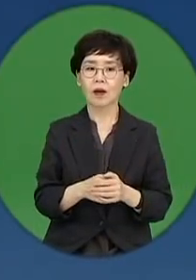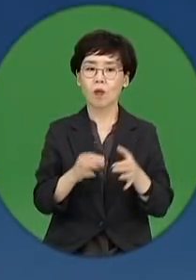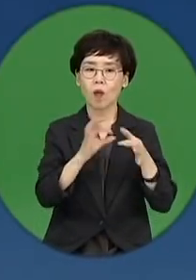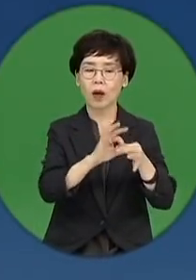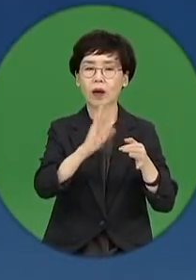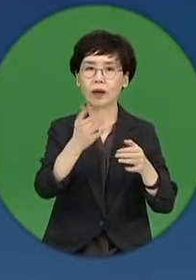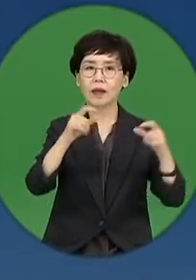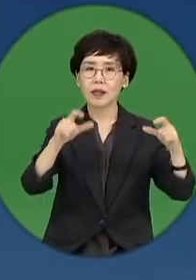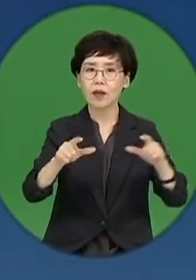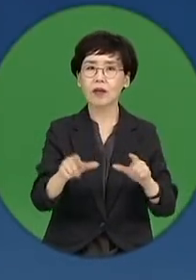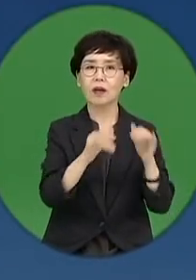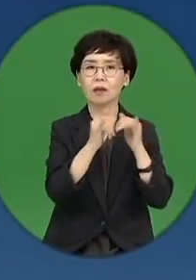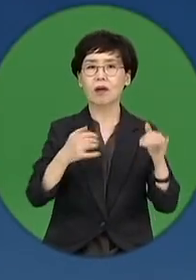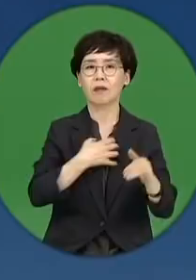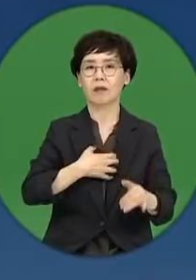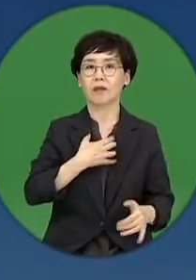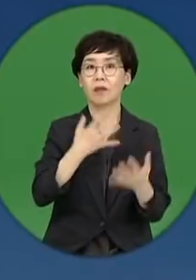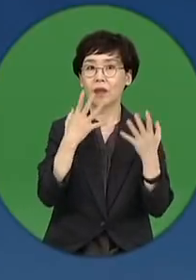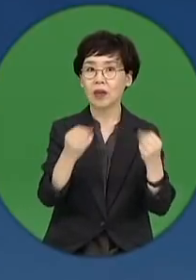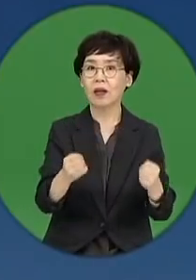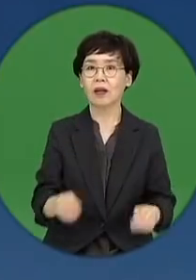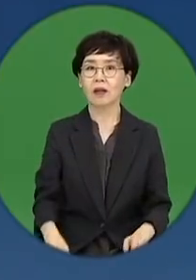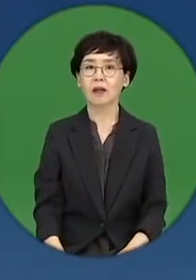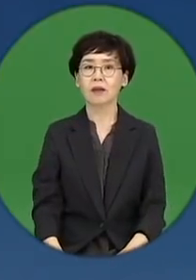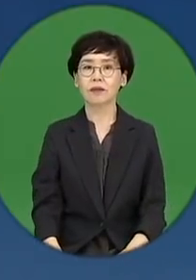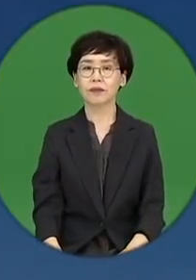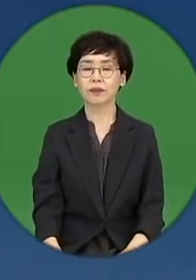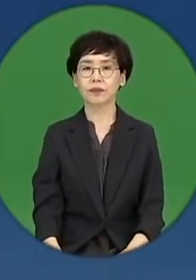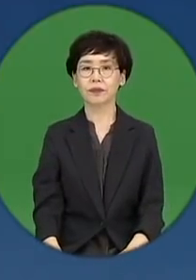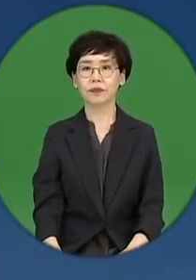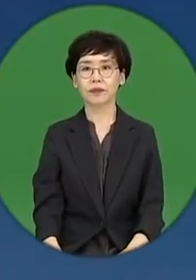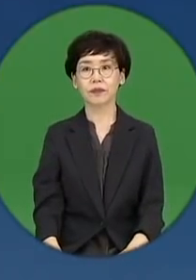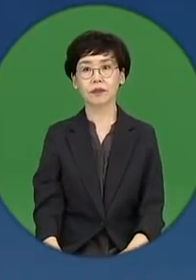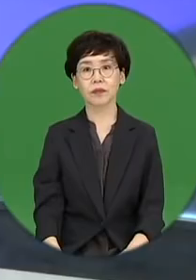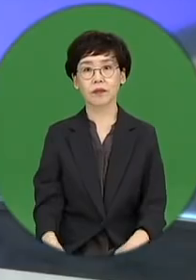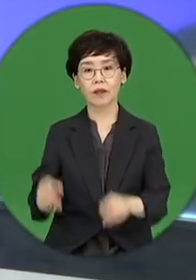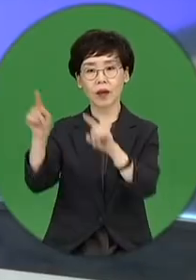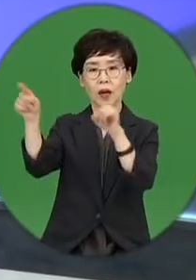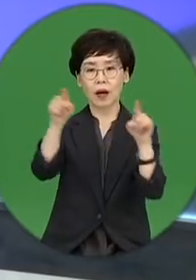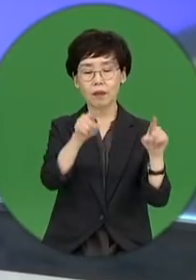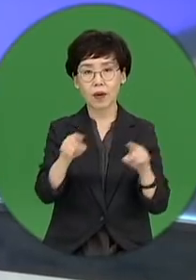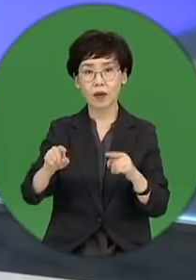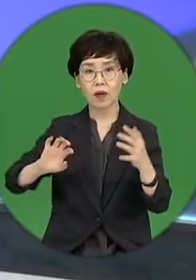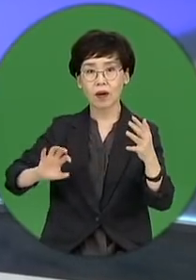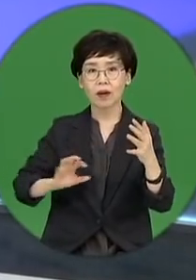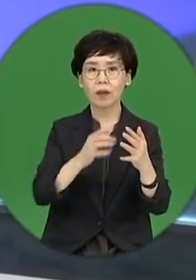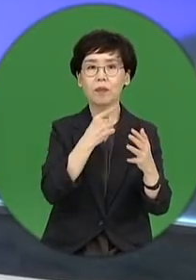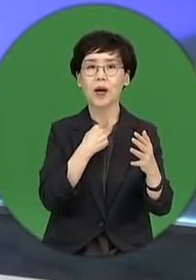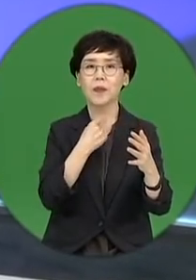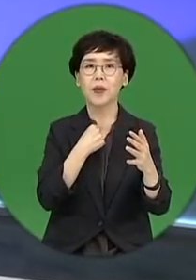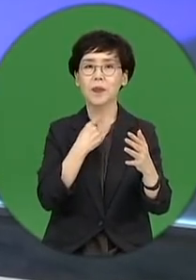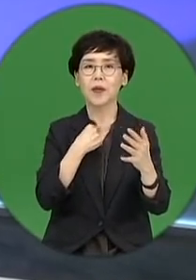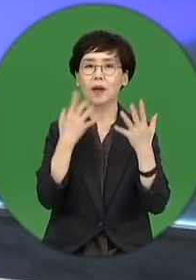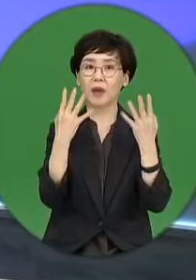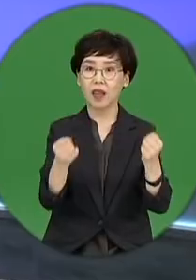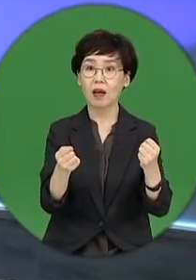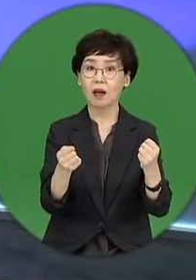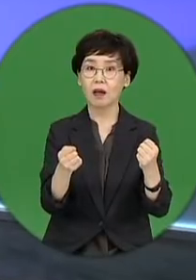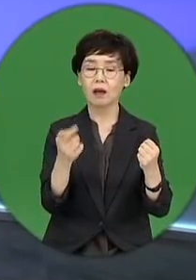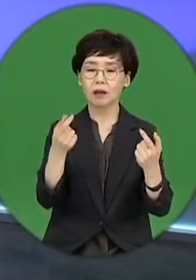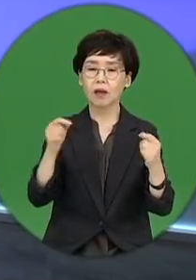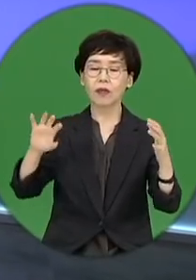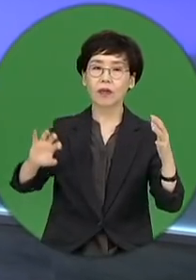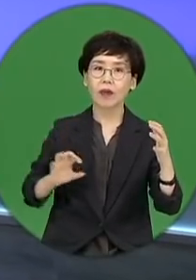얼마나 걱정이 많으실까요? 서동균 기자, 네. 역대 한반도를 휩쓸고 갔던 태풍이 참 많이 있어요. 그런